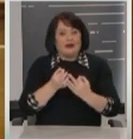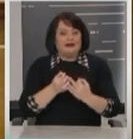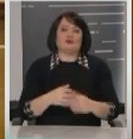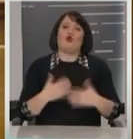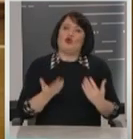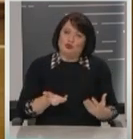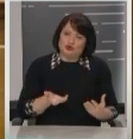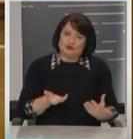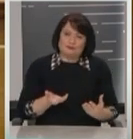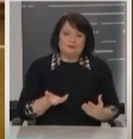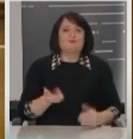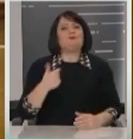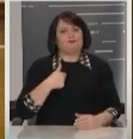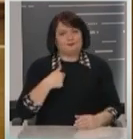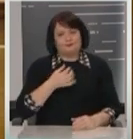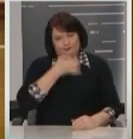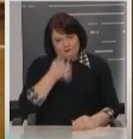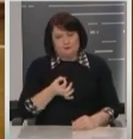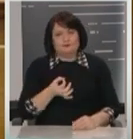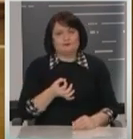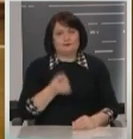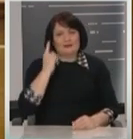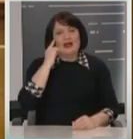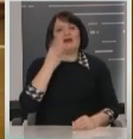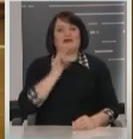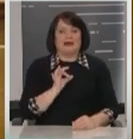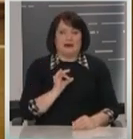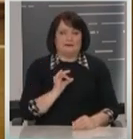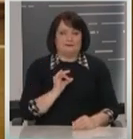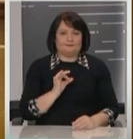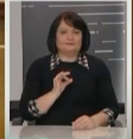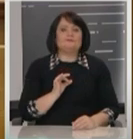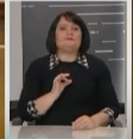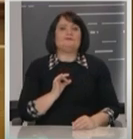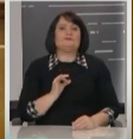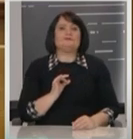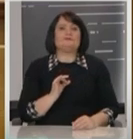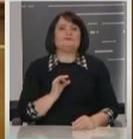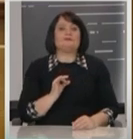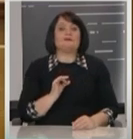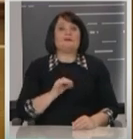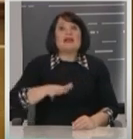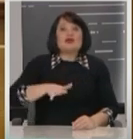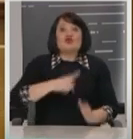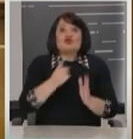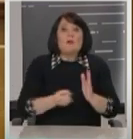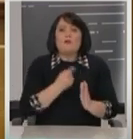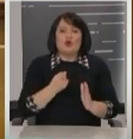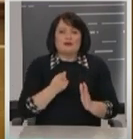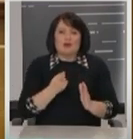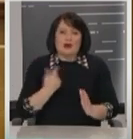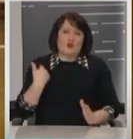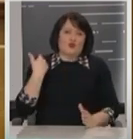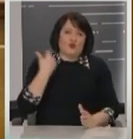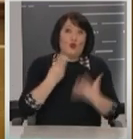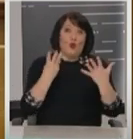Όμως, εγώ θα πω, μιας και ξεκινήσατε από αυτό, ότι ίσως είναι η πρώτη φορά μετά από 8